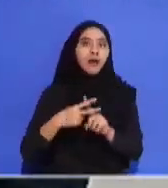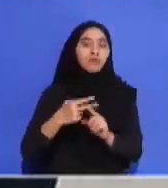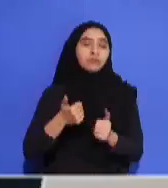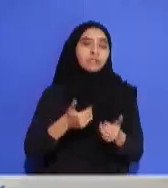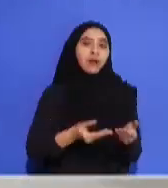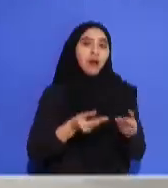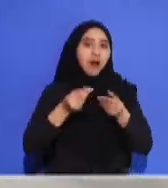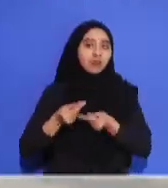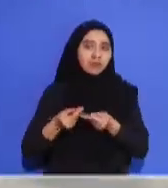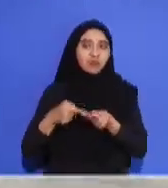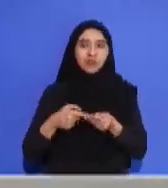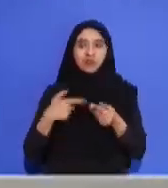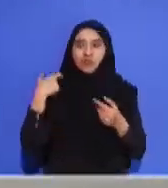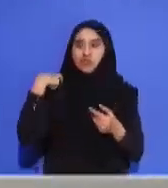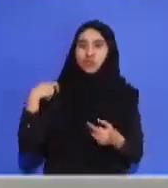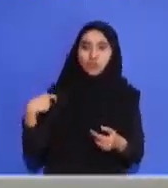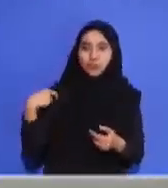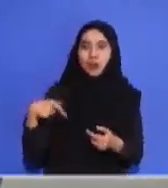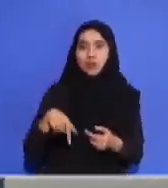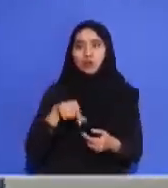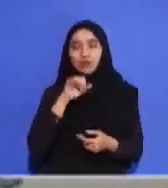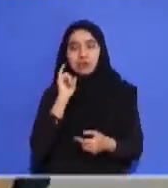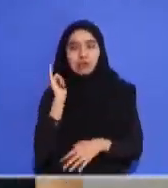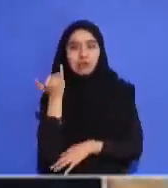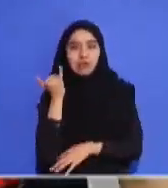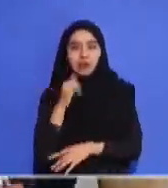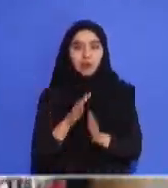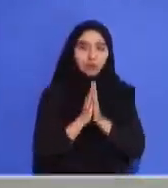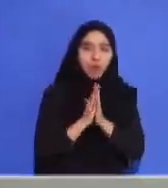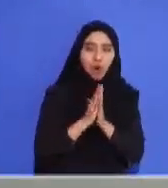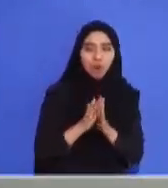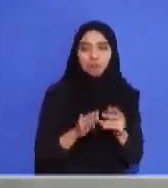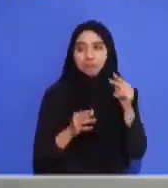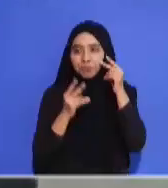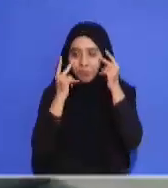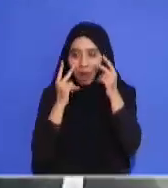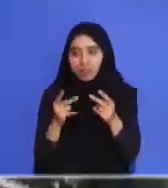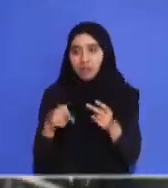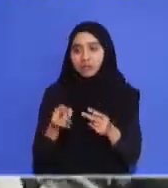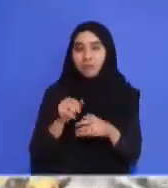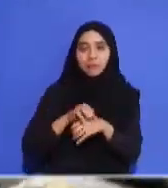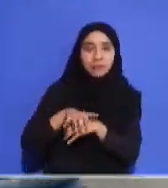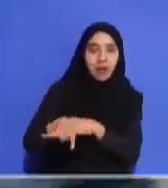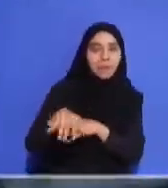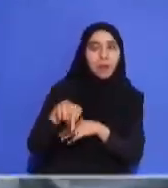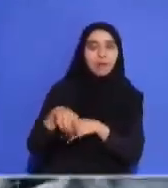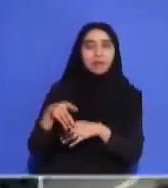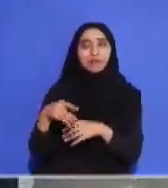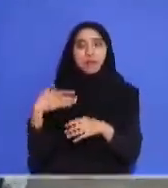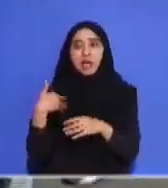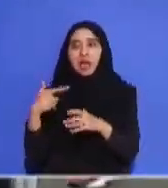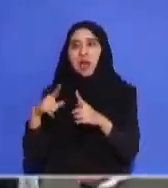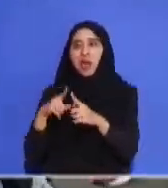Gubernur DIY untuk ikut campur tangan dalam masalah ini mengingat besarnya dampak yang ditimbulkan bagi pemilik apartemen yang